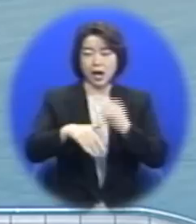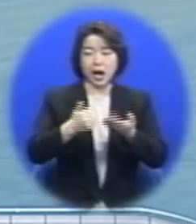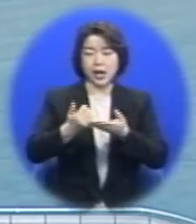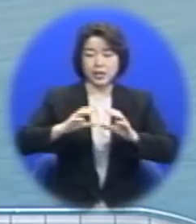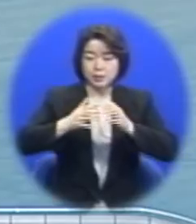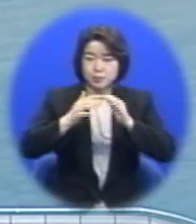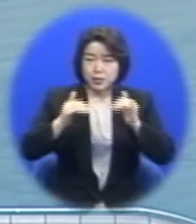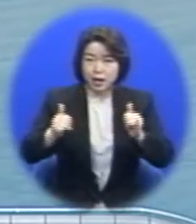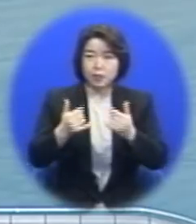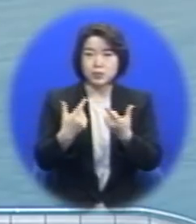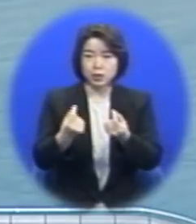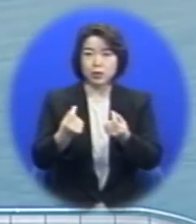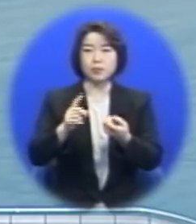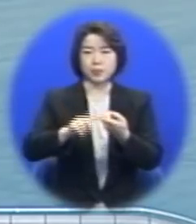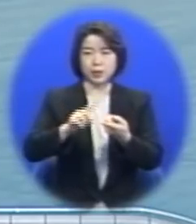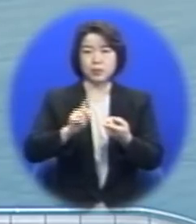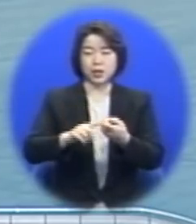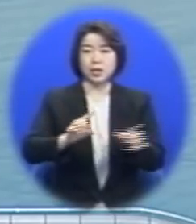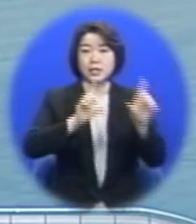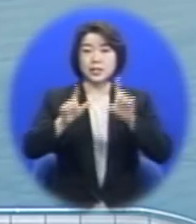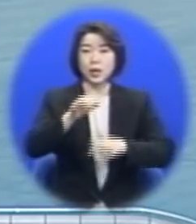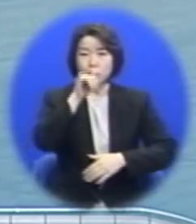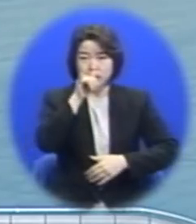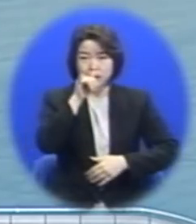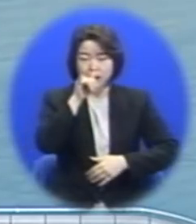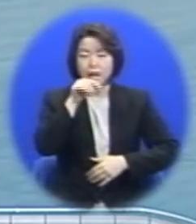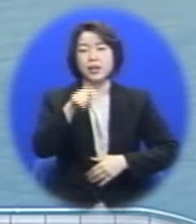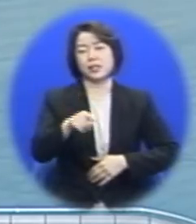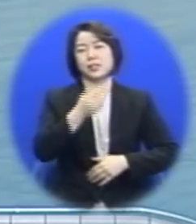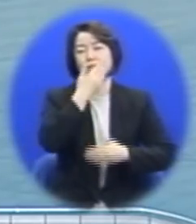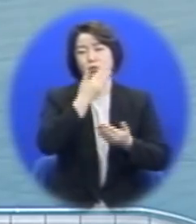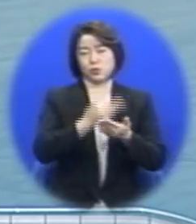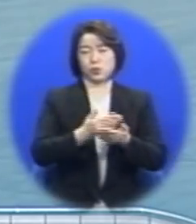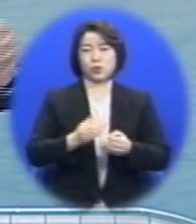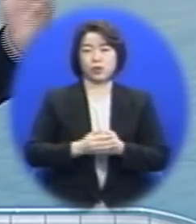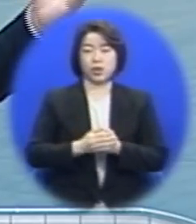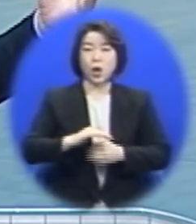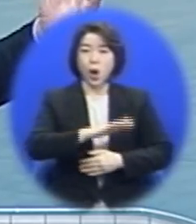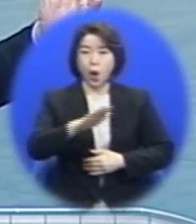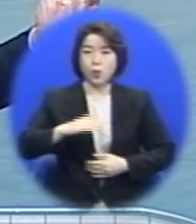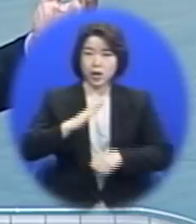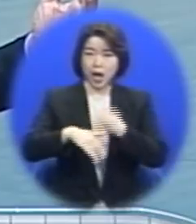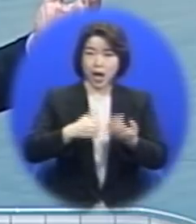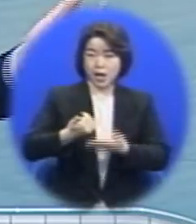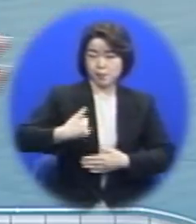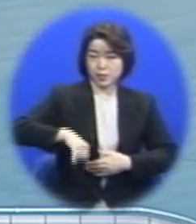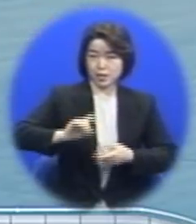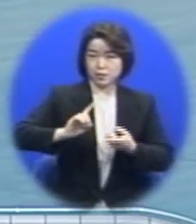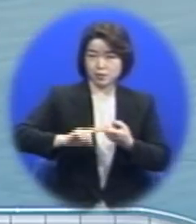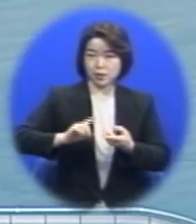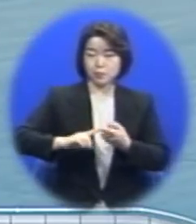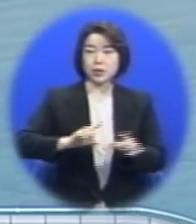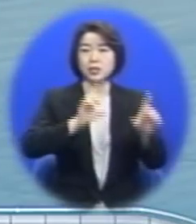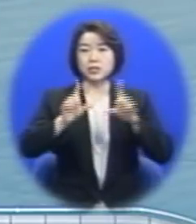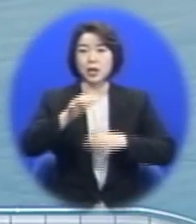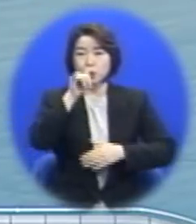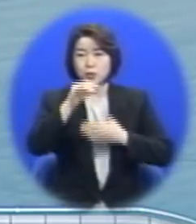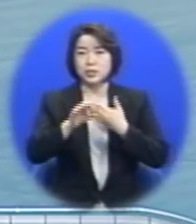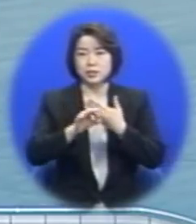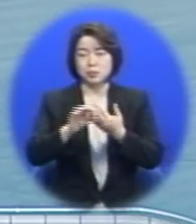사는가 하는 겁니다. 우리가 하나님의 자녀답게 살면 그러면 주님이 우리를